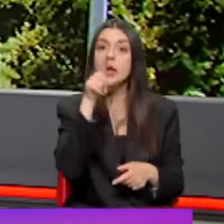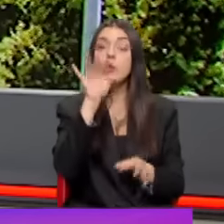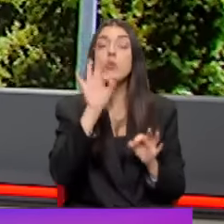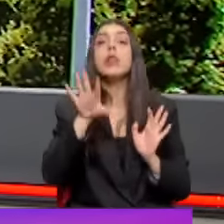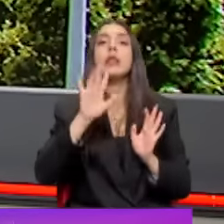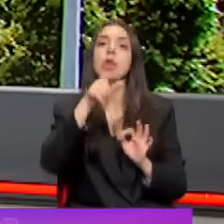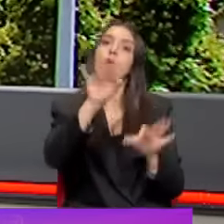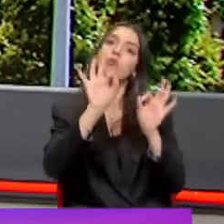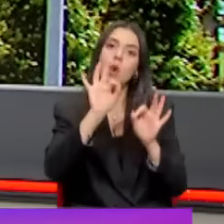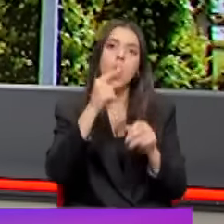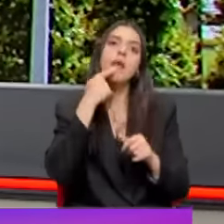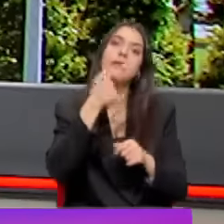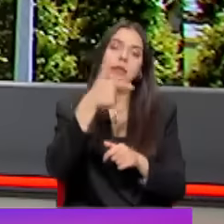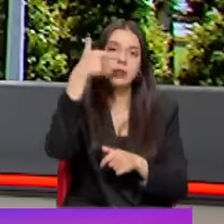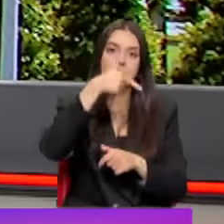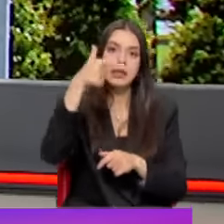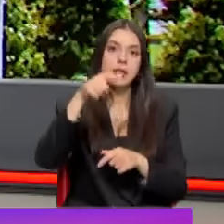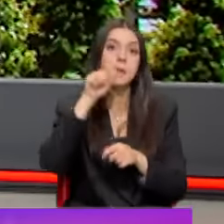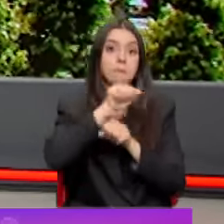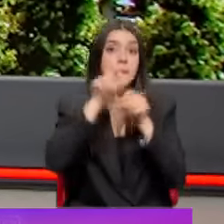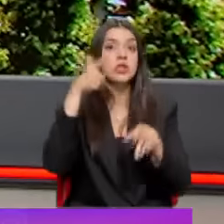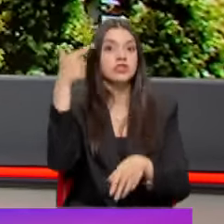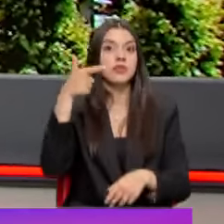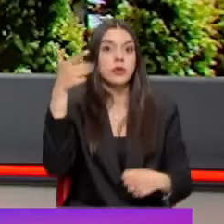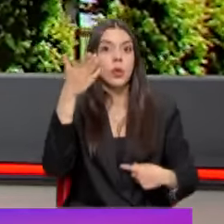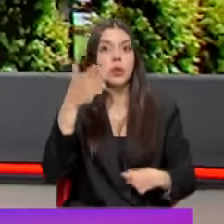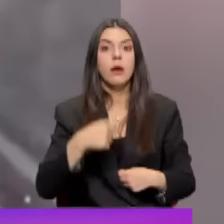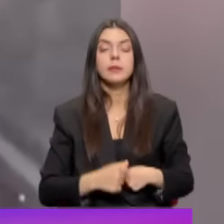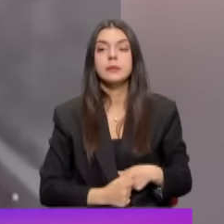değil böyle dedi paylaştığı videoyla